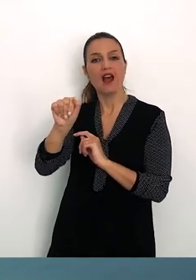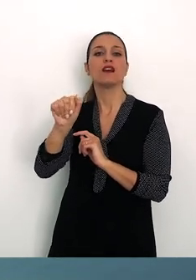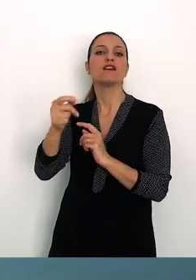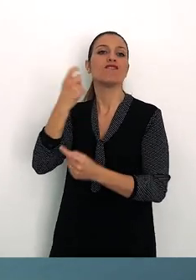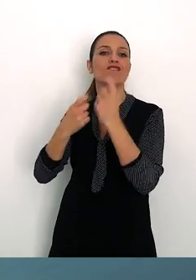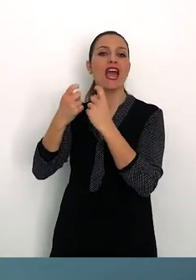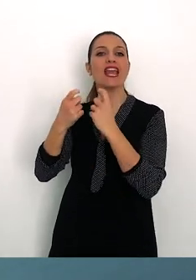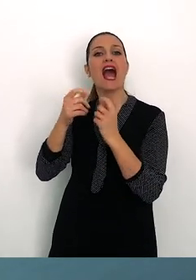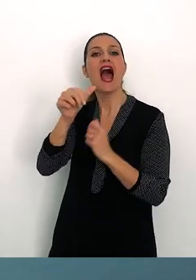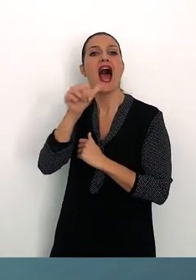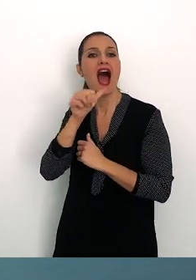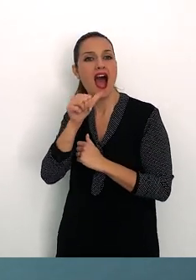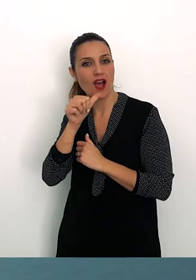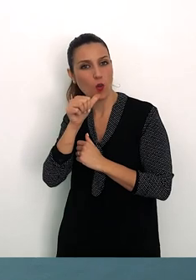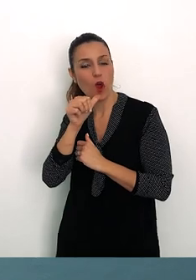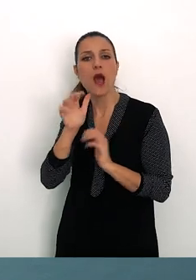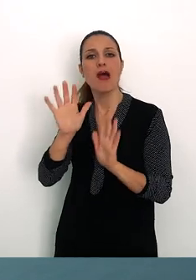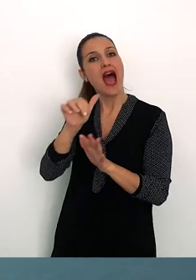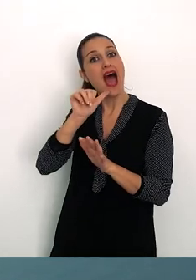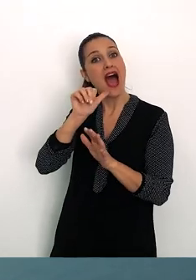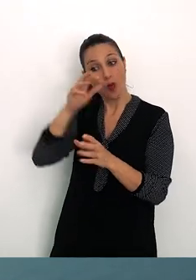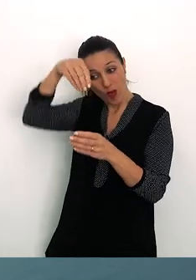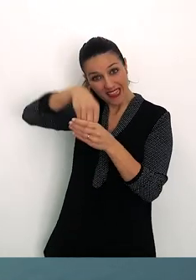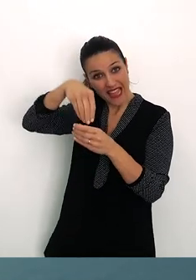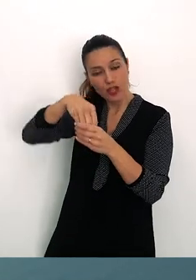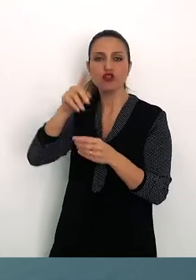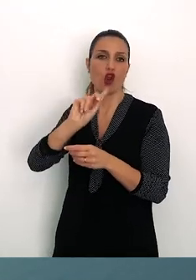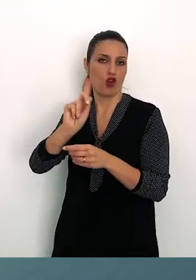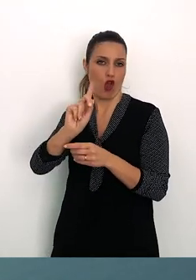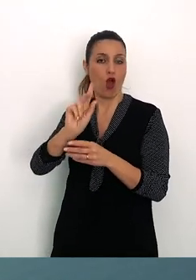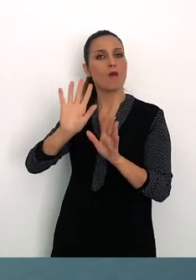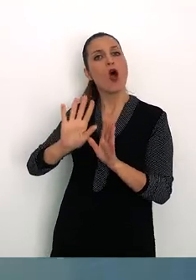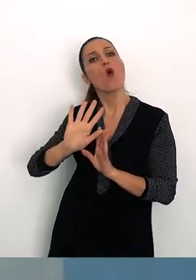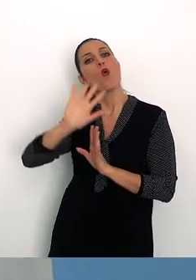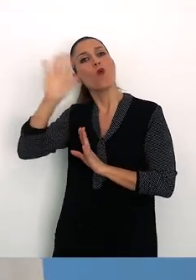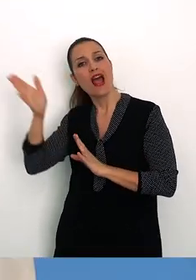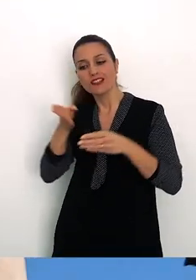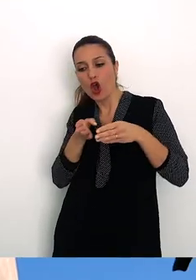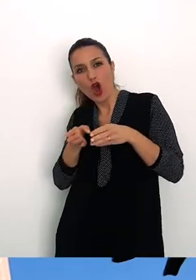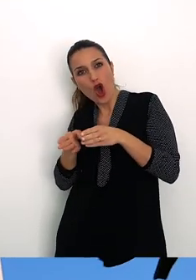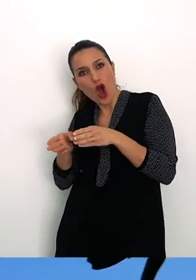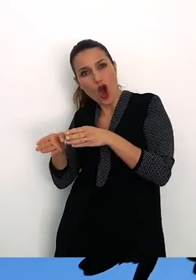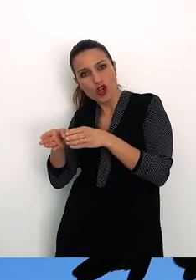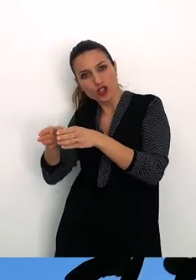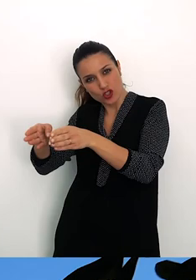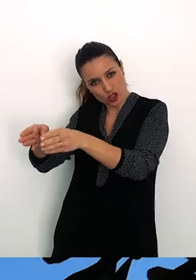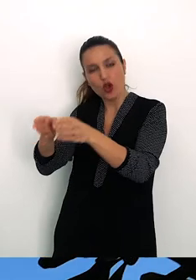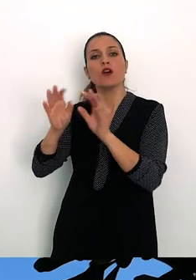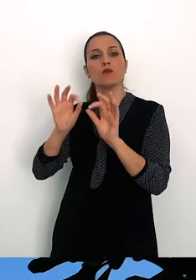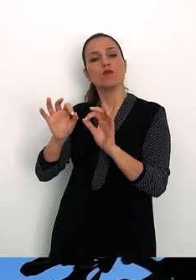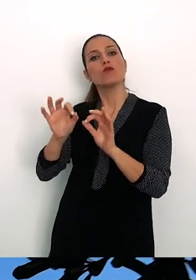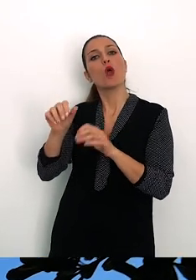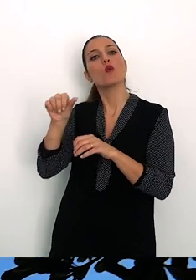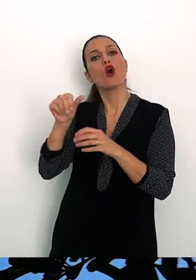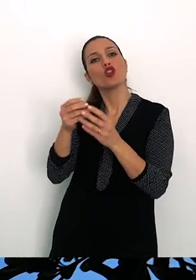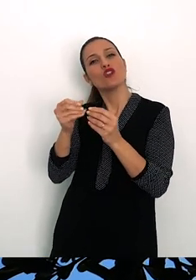acqua. Essa non sarebbe però quella presente un tempo nella torre, ma la foce di un corso d'acqua che era un tempo presente nella baia